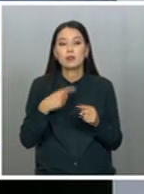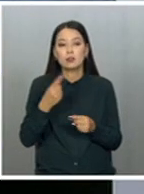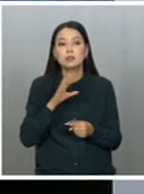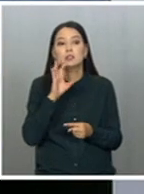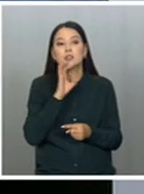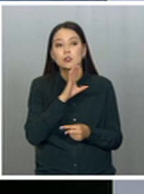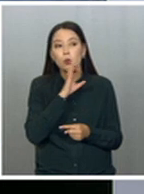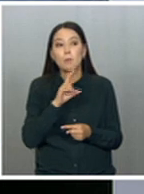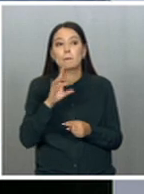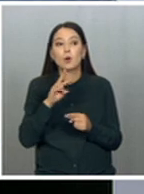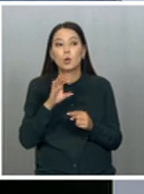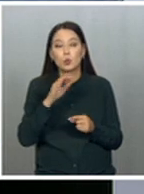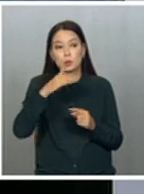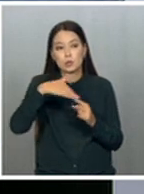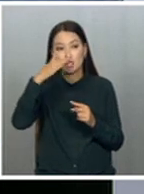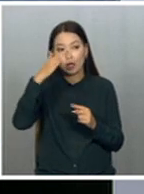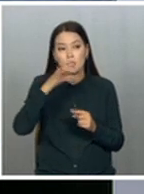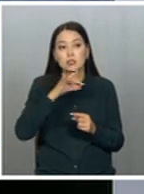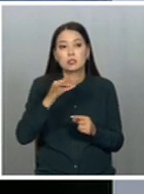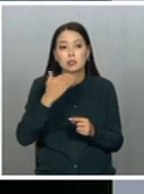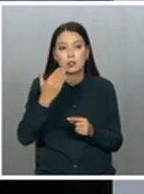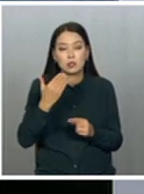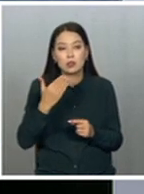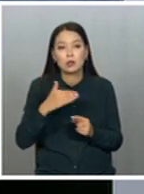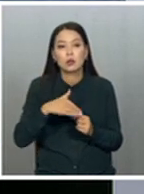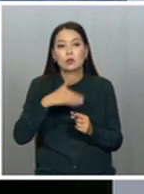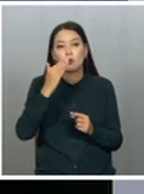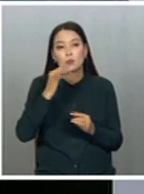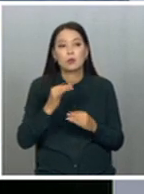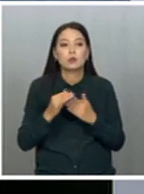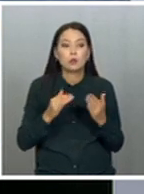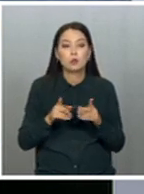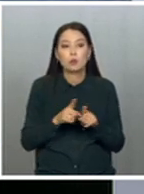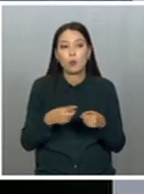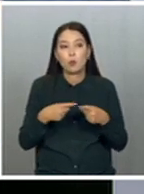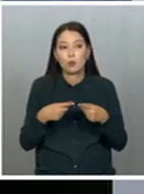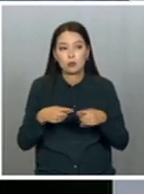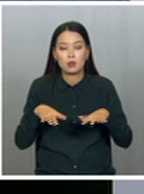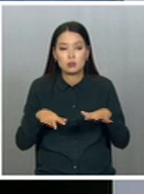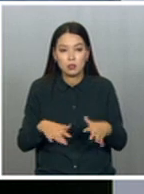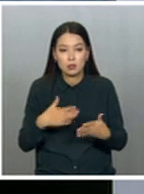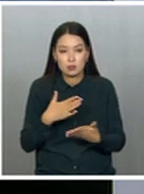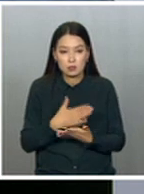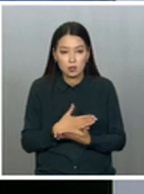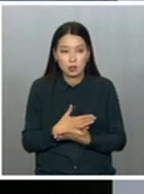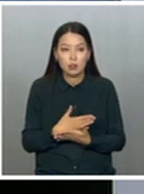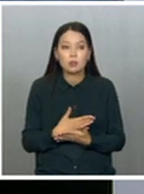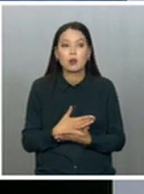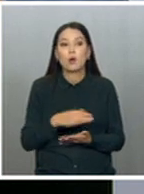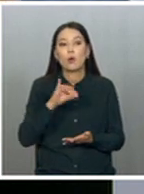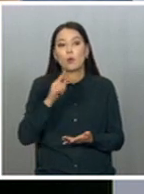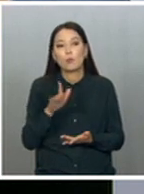полюс бейнеленген сфераның жоғарғы сол жақ бұрышында орналасқан. Және де оңтүстік